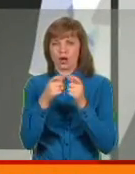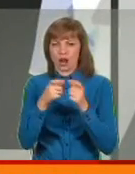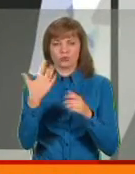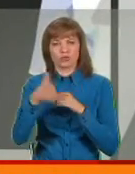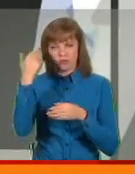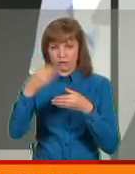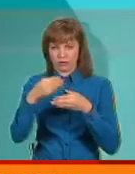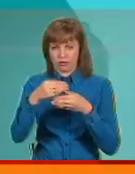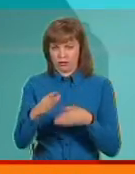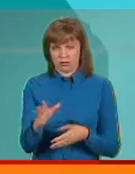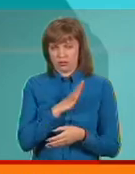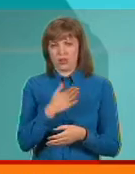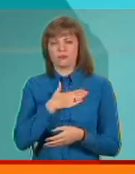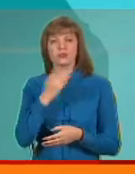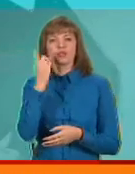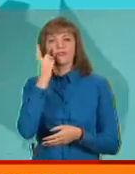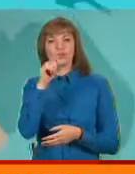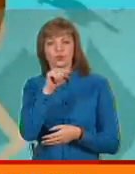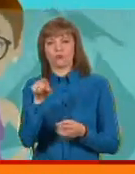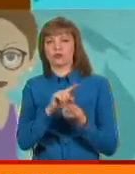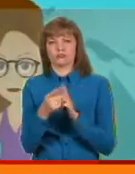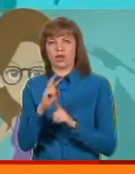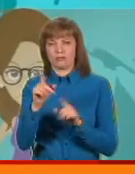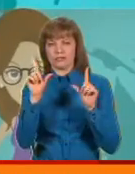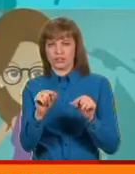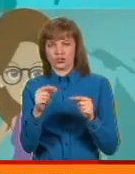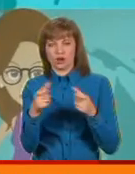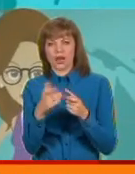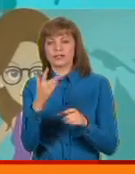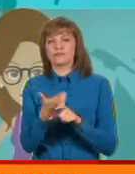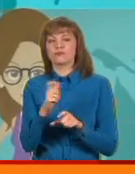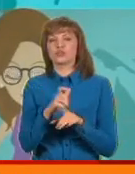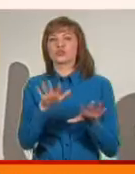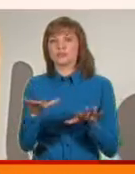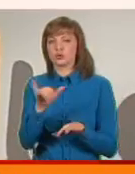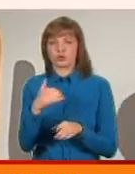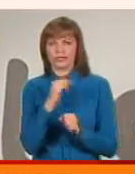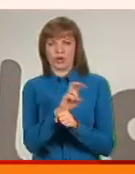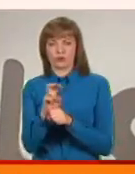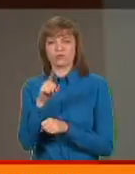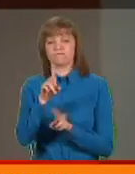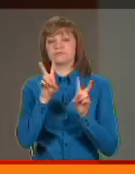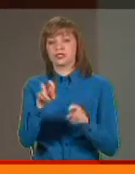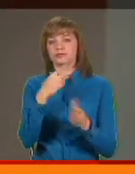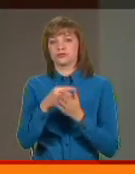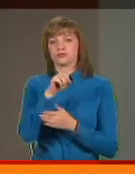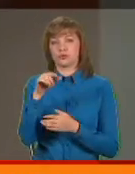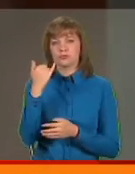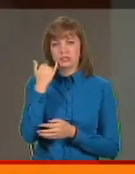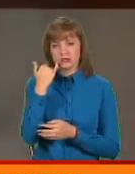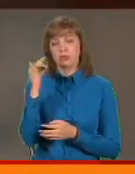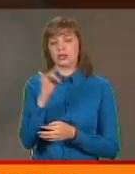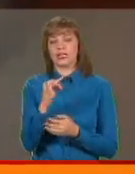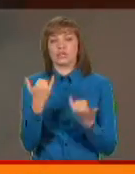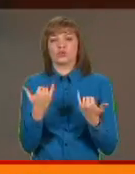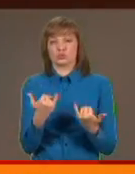не влазять в гаманець. Мій телефонний номер став знижковою карткою в більшості місць, куди я ходжу. Ви називаєте свій номер телефона, і